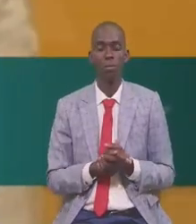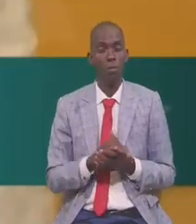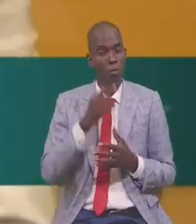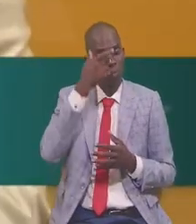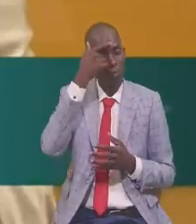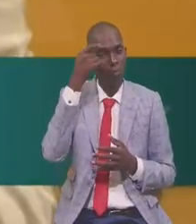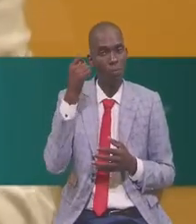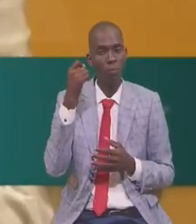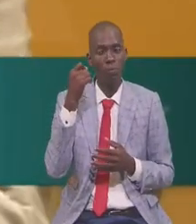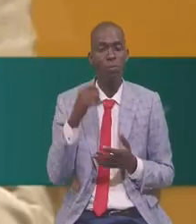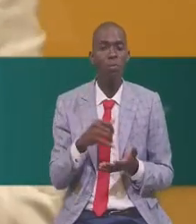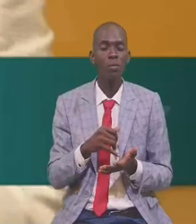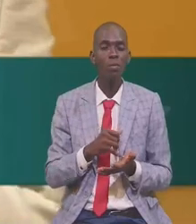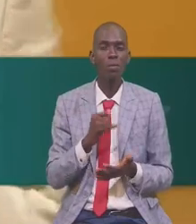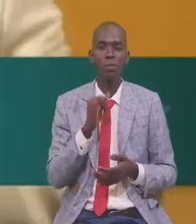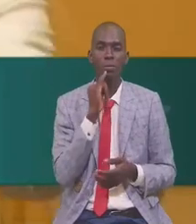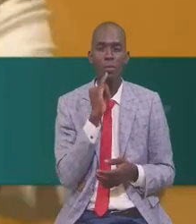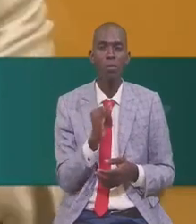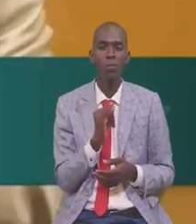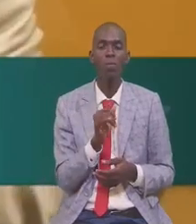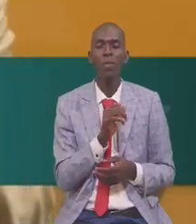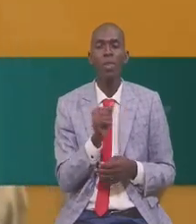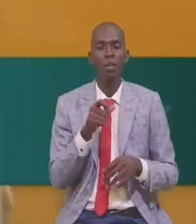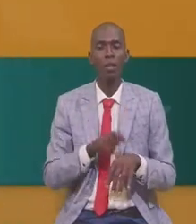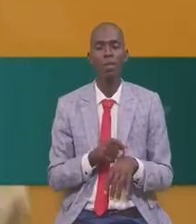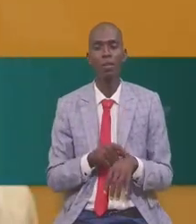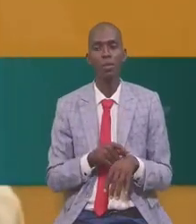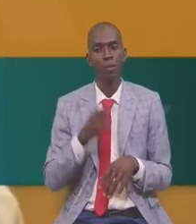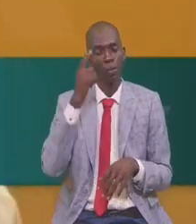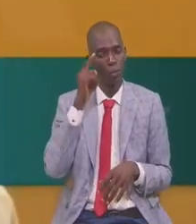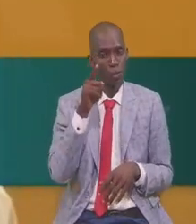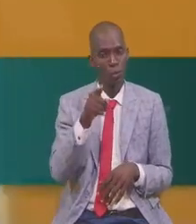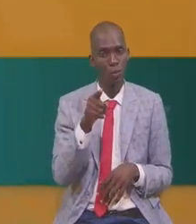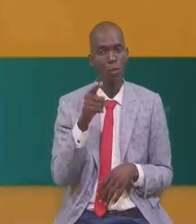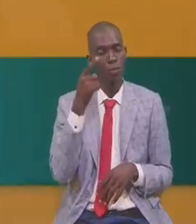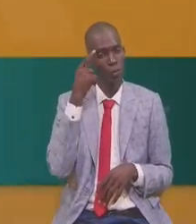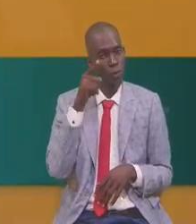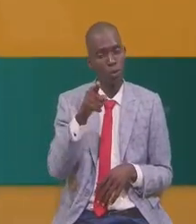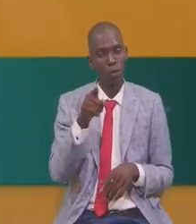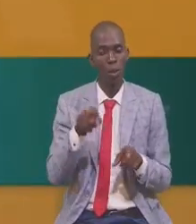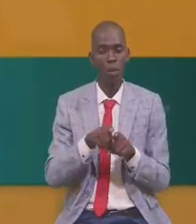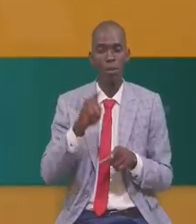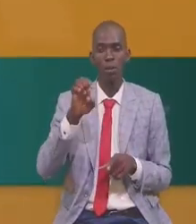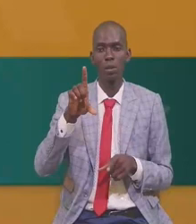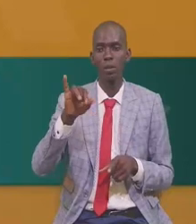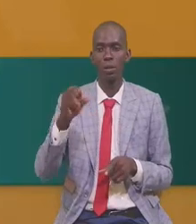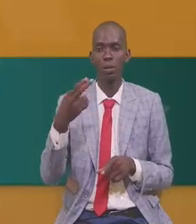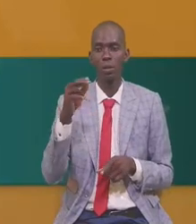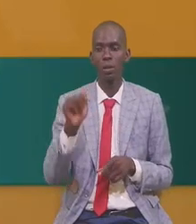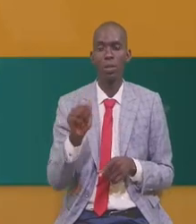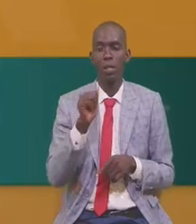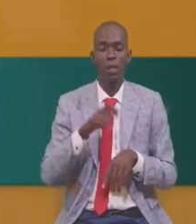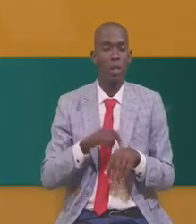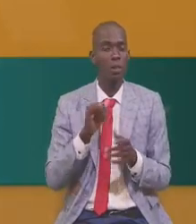Parce que c'est un moment pour toi, pour Élisée, qui ne viendra plus